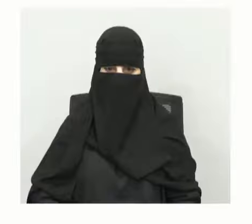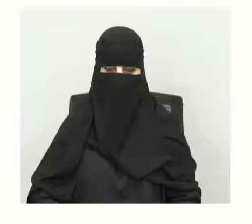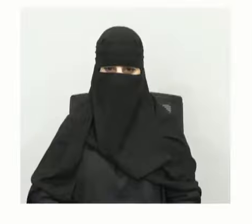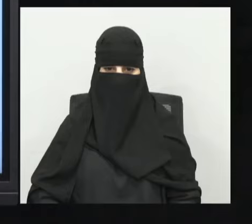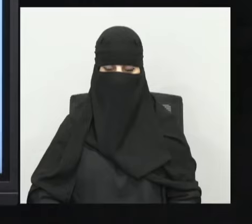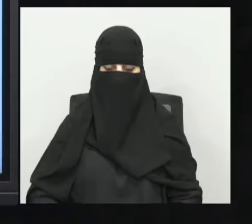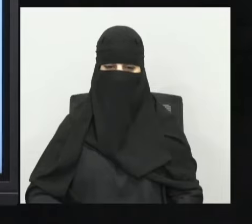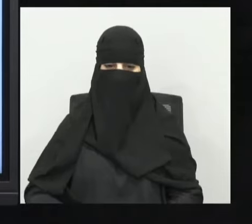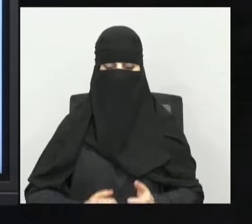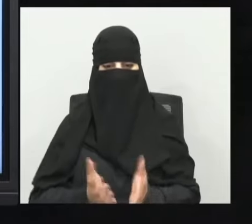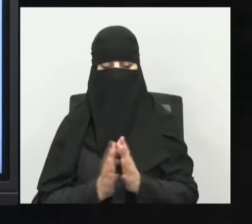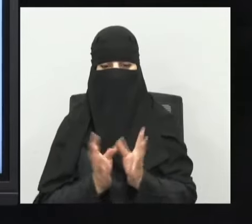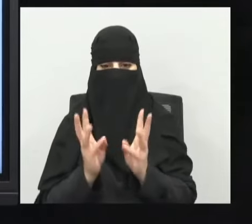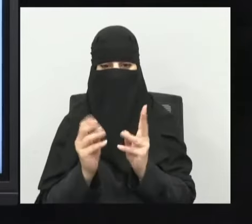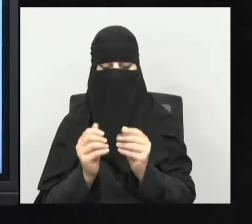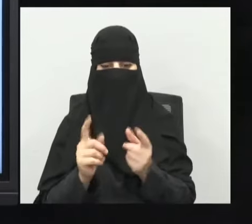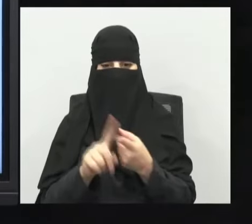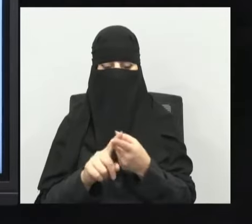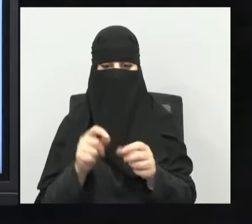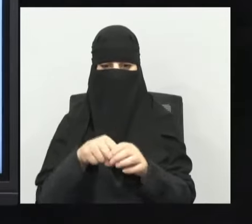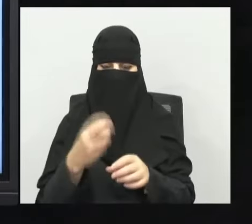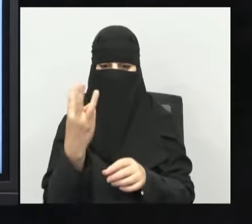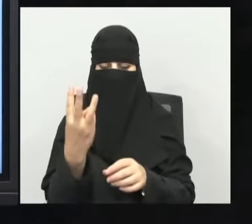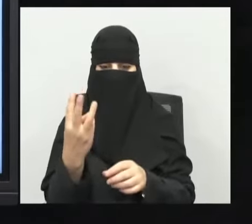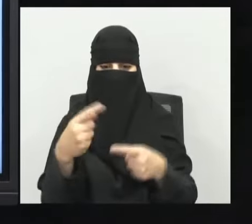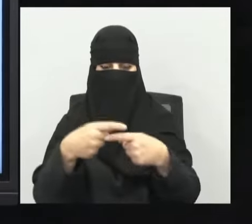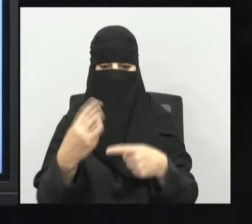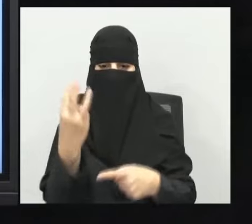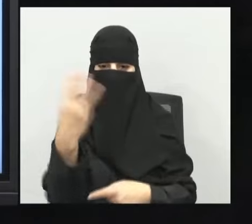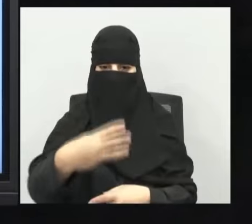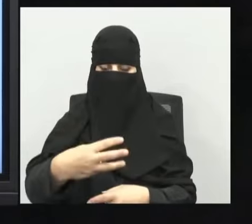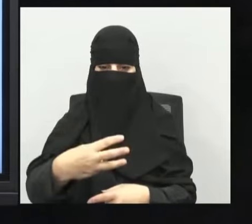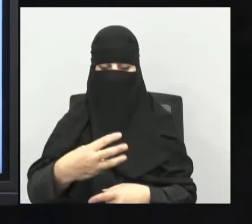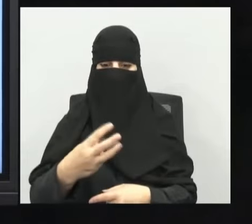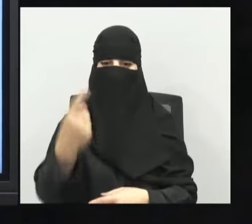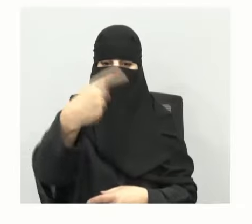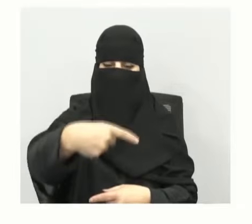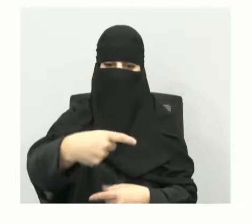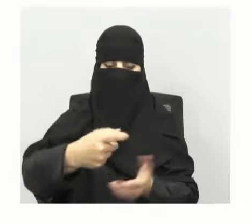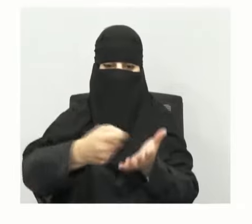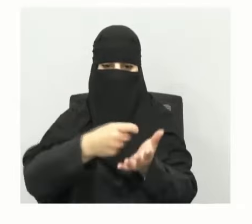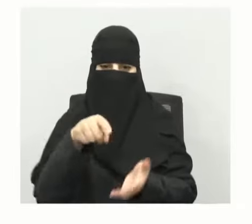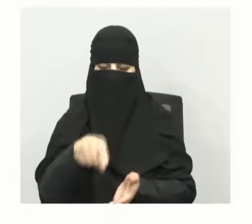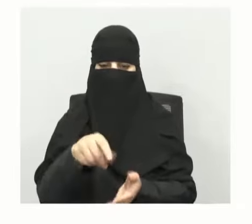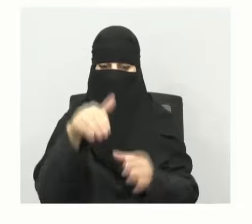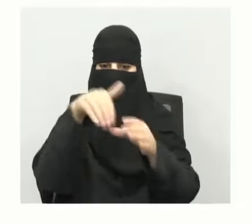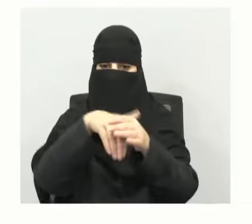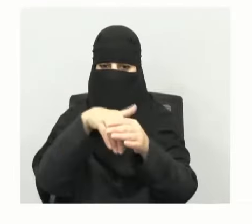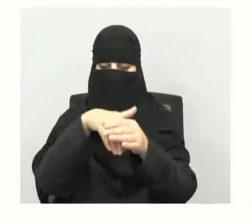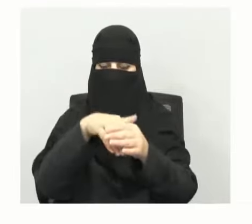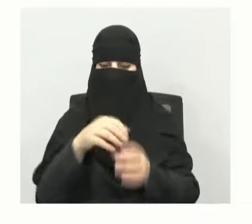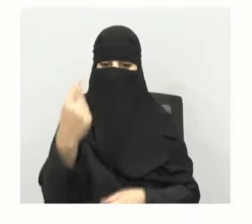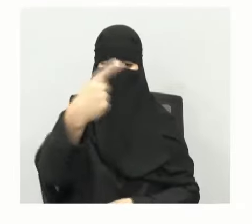ها يا ابطال ما هو العدد اللي نضربه في الثلاثه فيكون الناتج 30 عشره اذا نكتب هنا في المدخلات